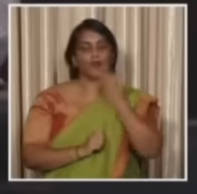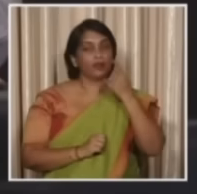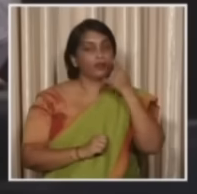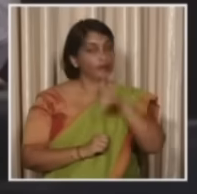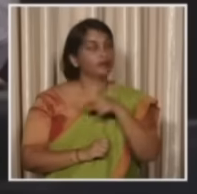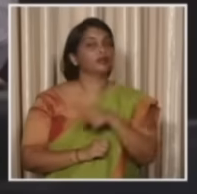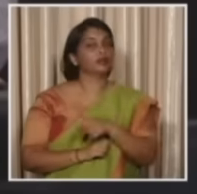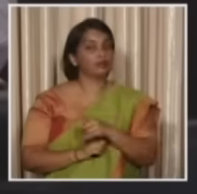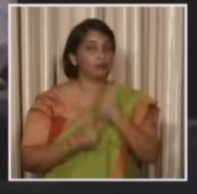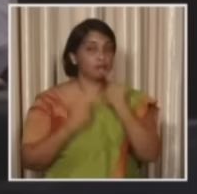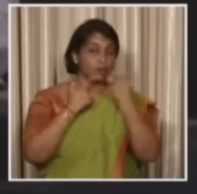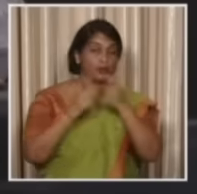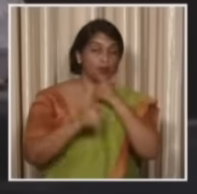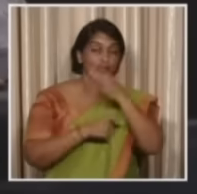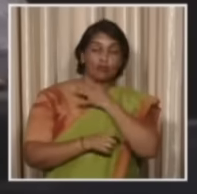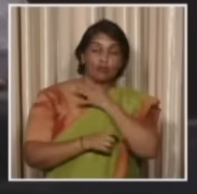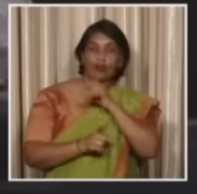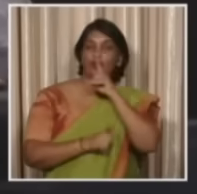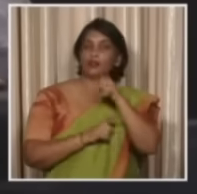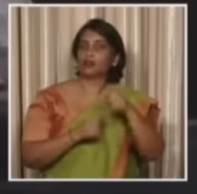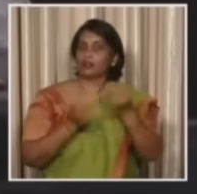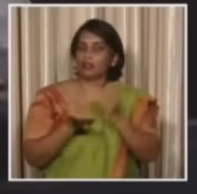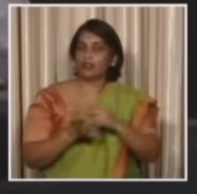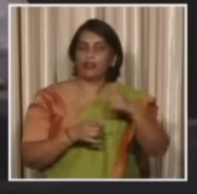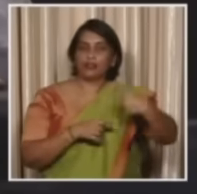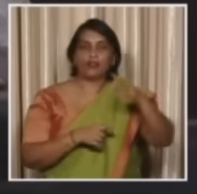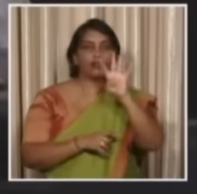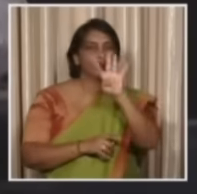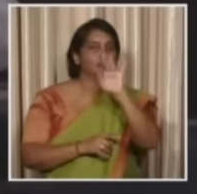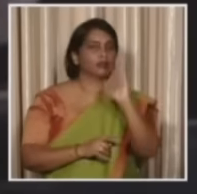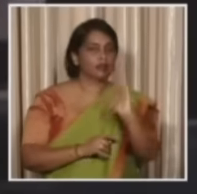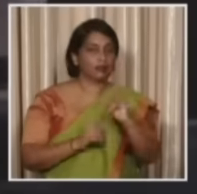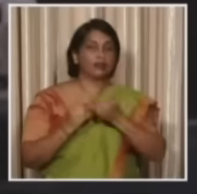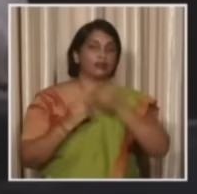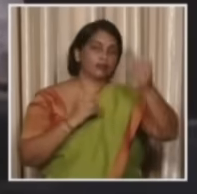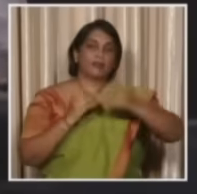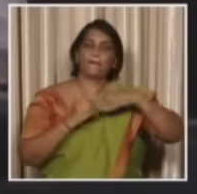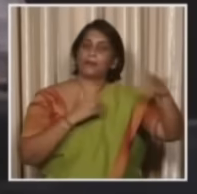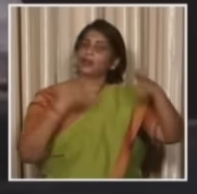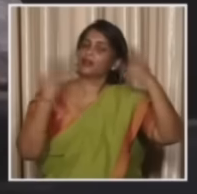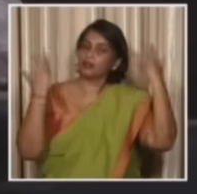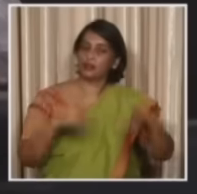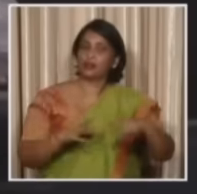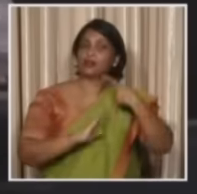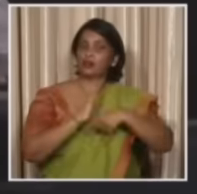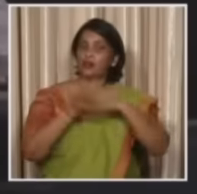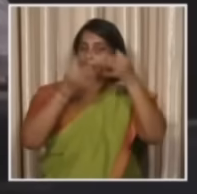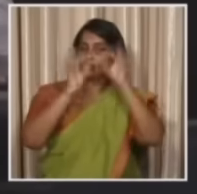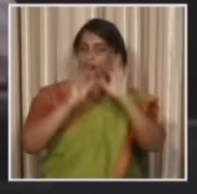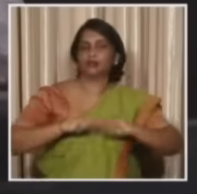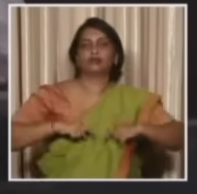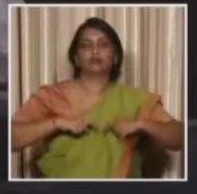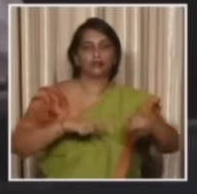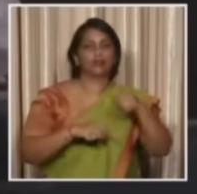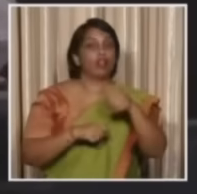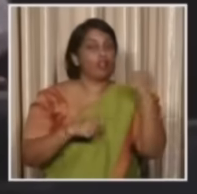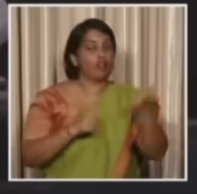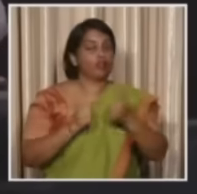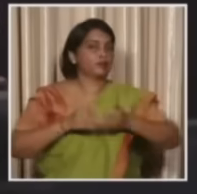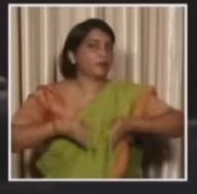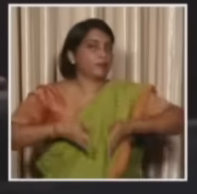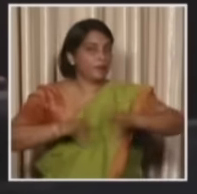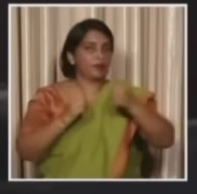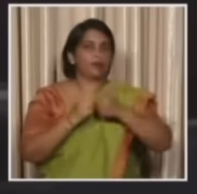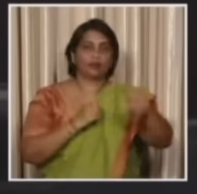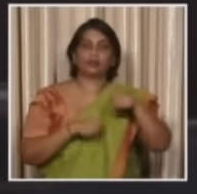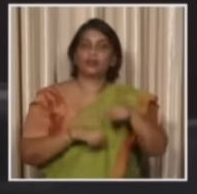මේ පුරාජේරු බොරු කයිවාරු තව තියෙන්නේ දවස් 46යි. එතනින් පස්සේ මේක ඉවරයි. රට නිවැරදි මගට යන්න අලුත් මාවතක්